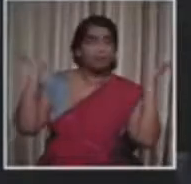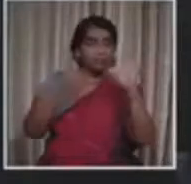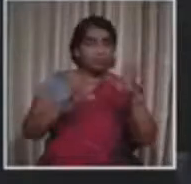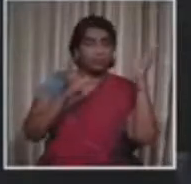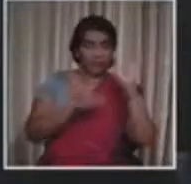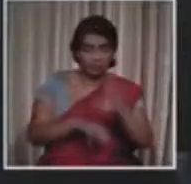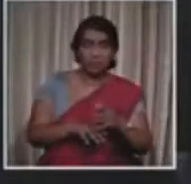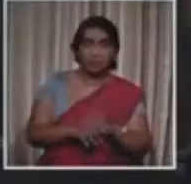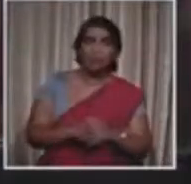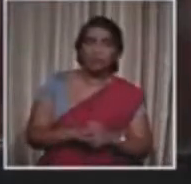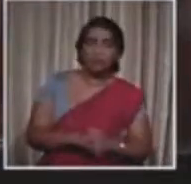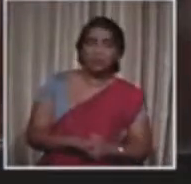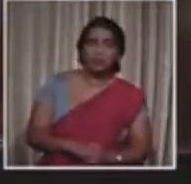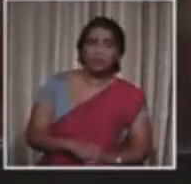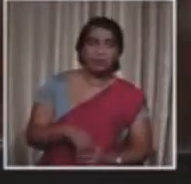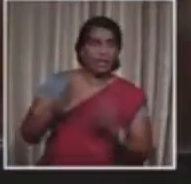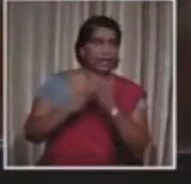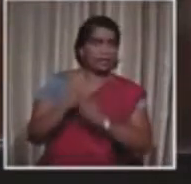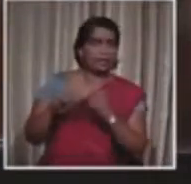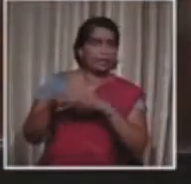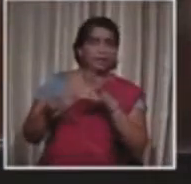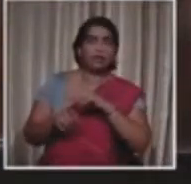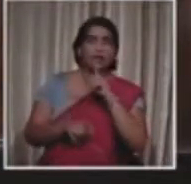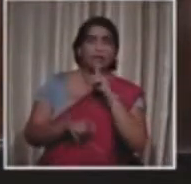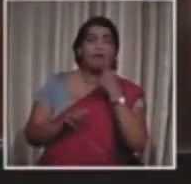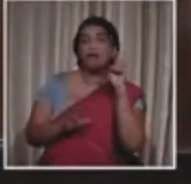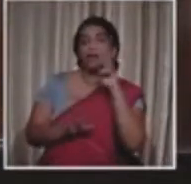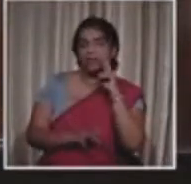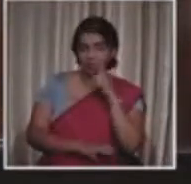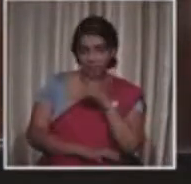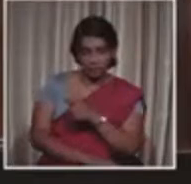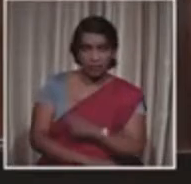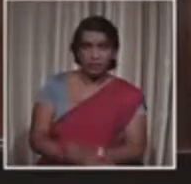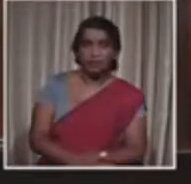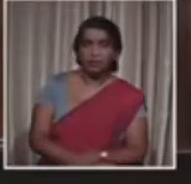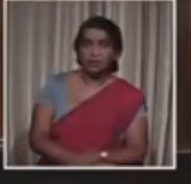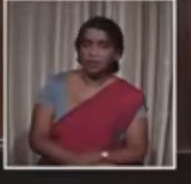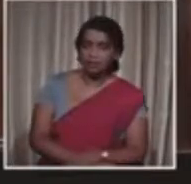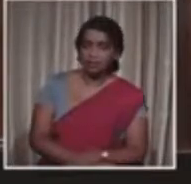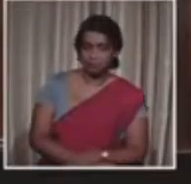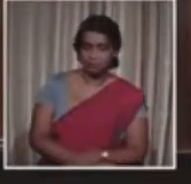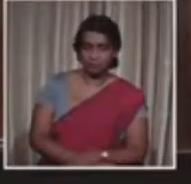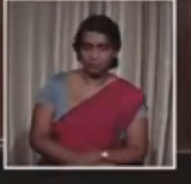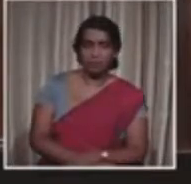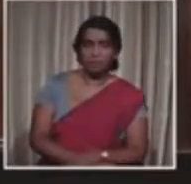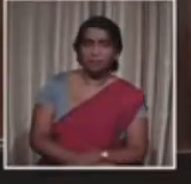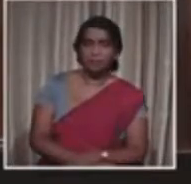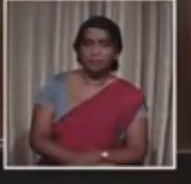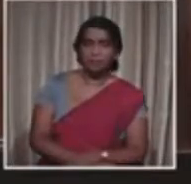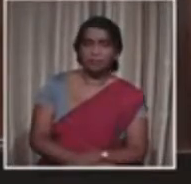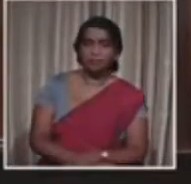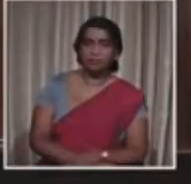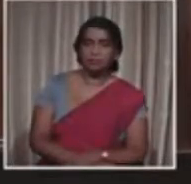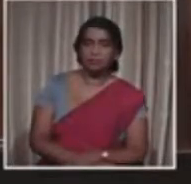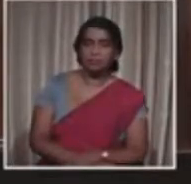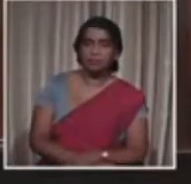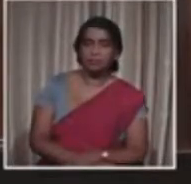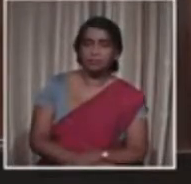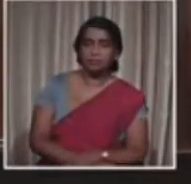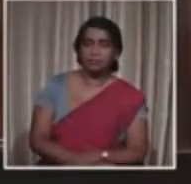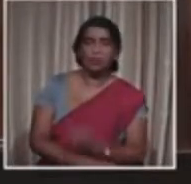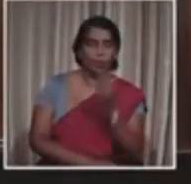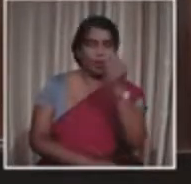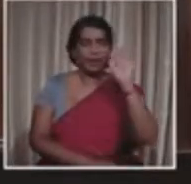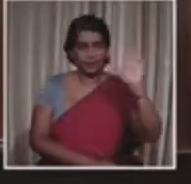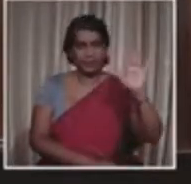Ranil Wickremesinghe mettuma katha karanne. Anu katha nayaka thumani. Garu inna tika. Mettuma mata katha karanne. Tikak